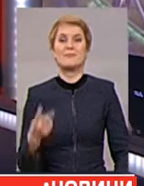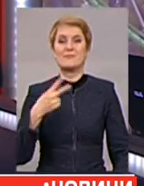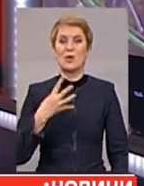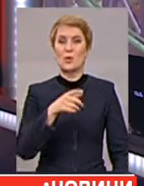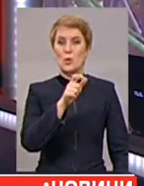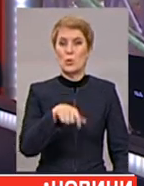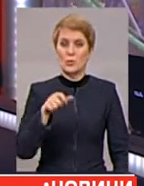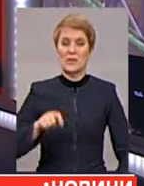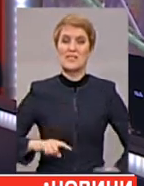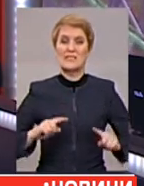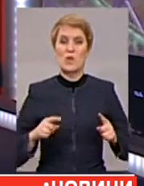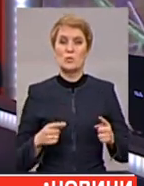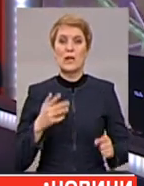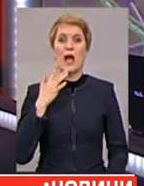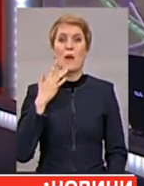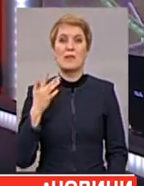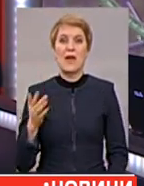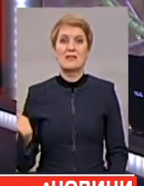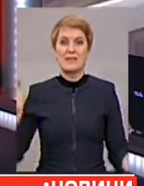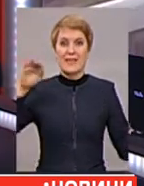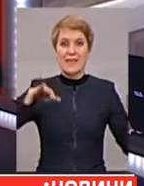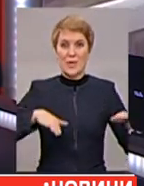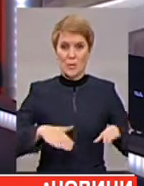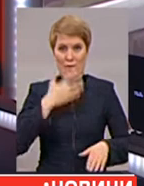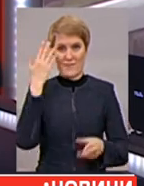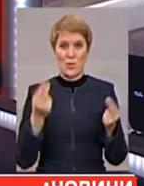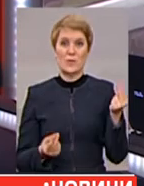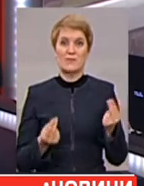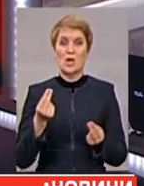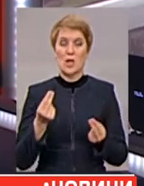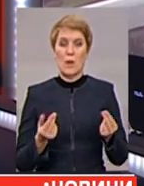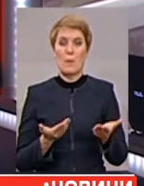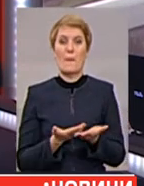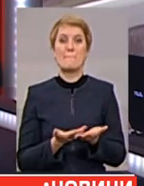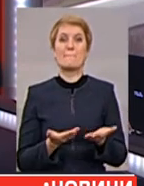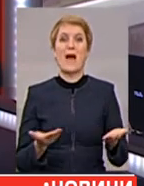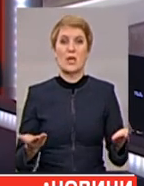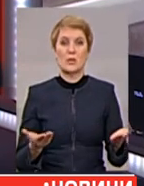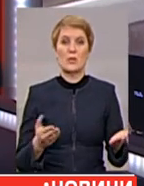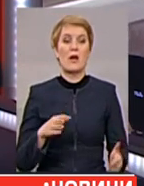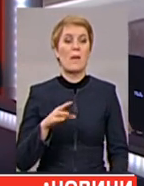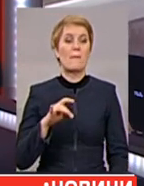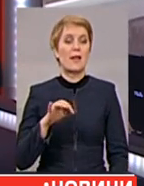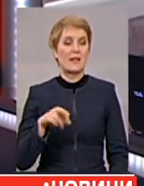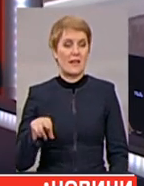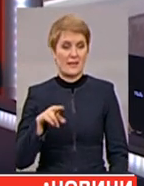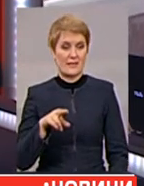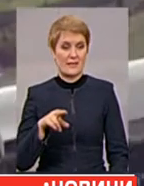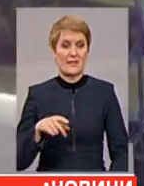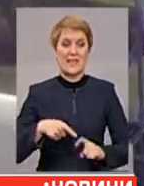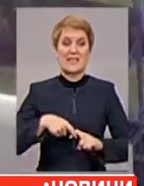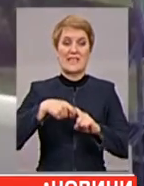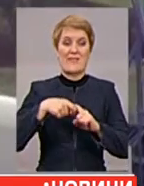24 людини стали заручниками американських гірок у розважальному парку Six Flags у місті Ларго, штат Меріленд. Вагончики зависли на